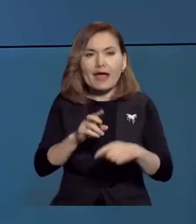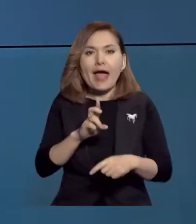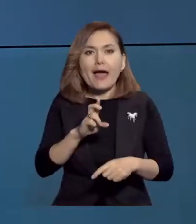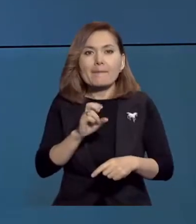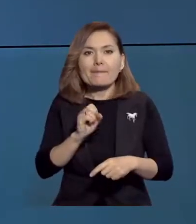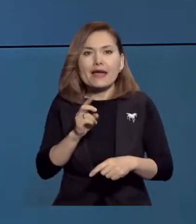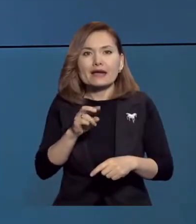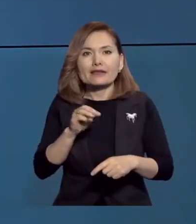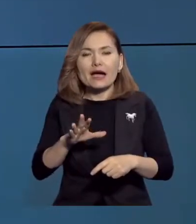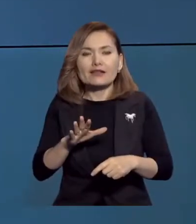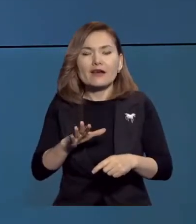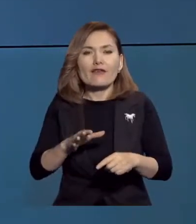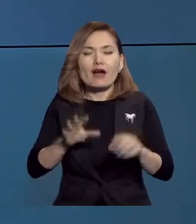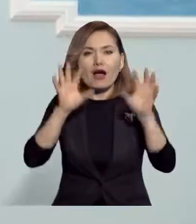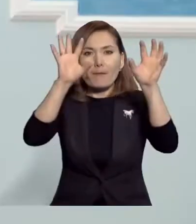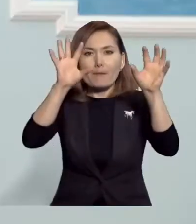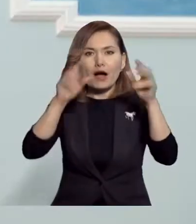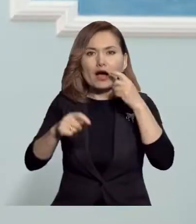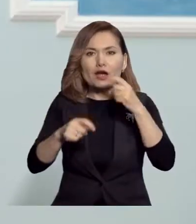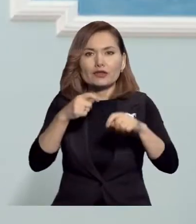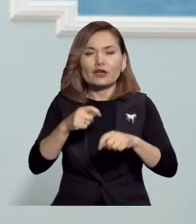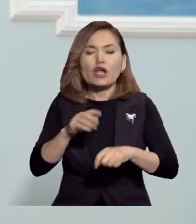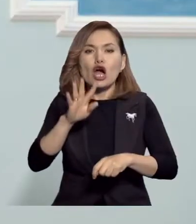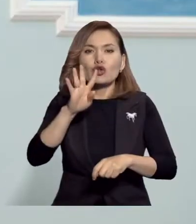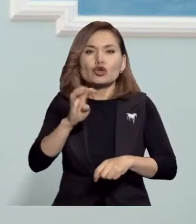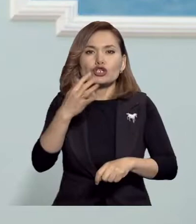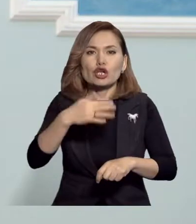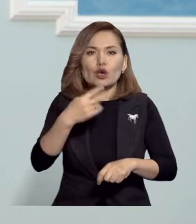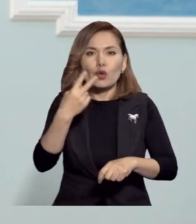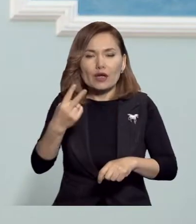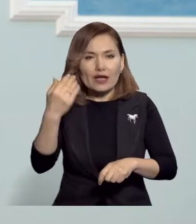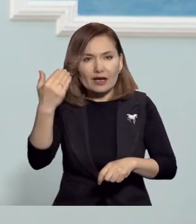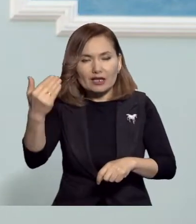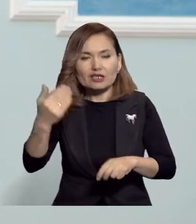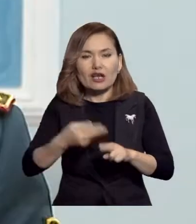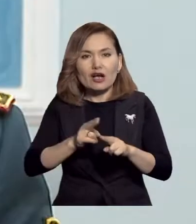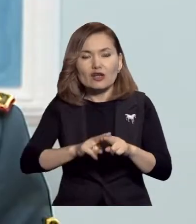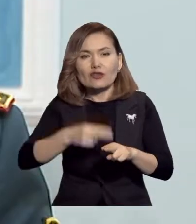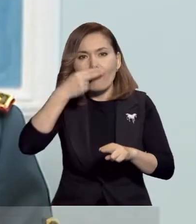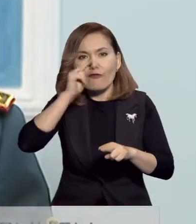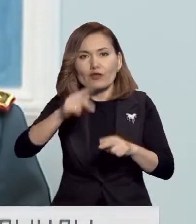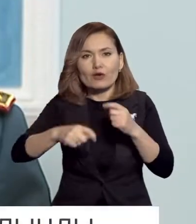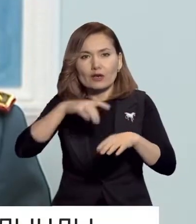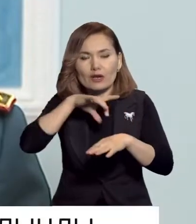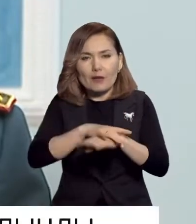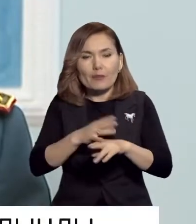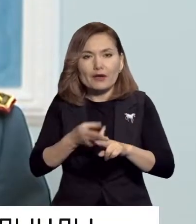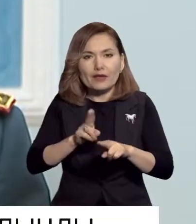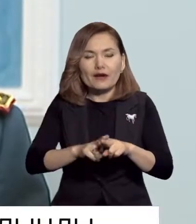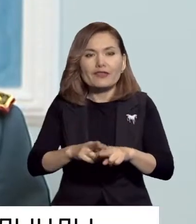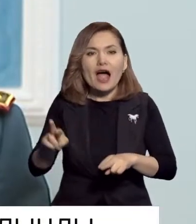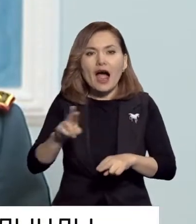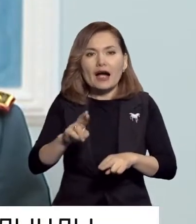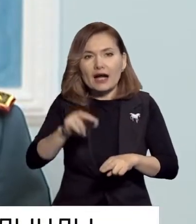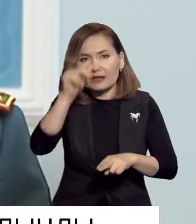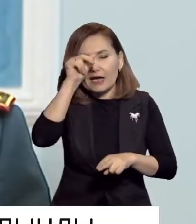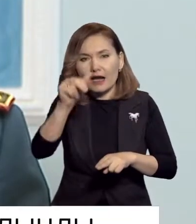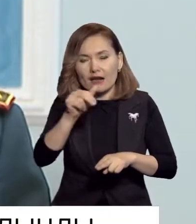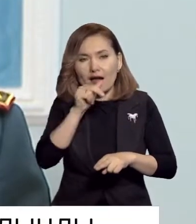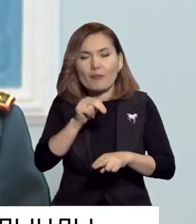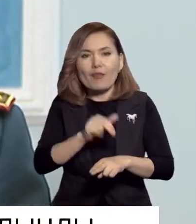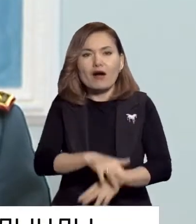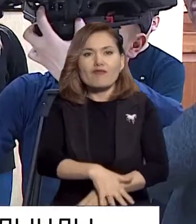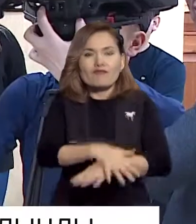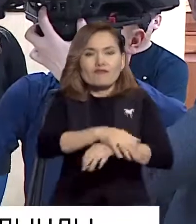Бектанов қылмыстық кодекстің 452-ші бабы, яғни әрекетсіздік фактісі бойынша күдікті деп танылған. Оған қаңтар оқиғасы кезінде жұмысына